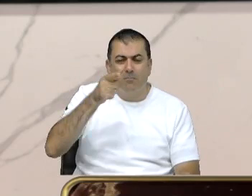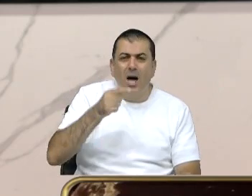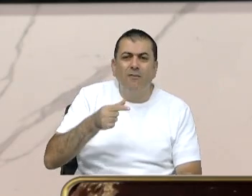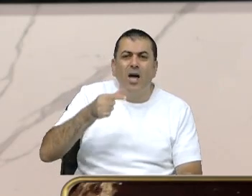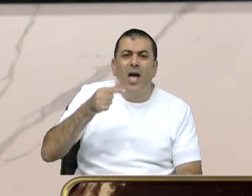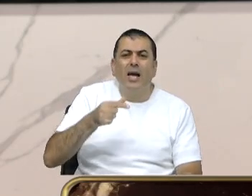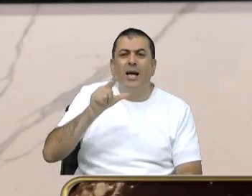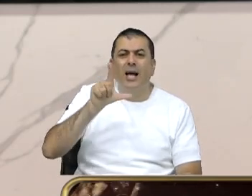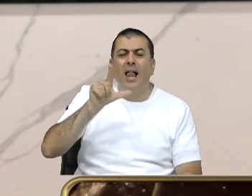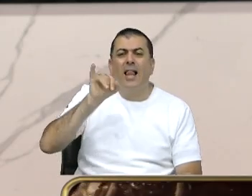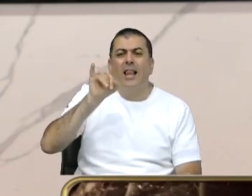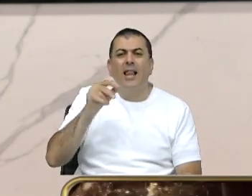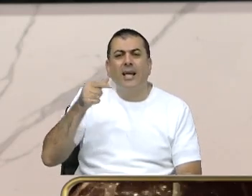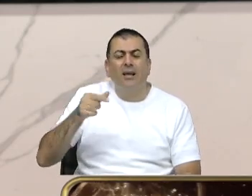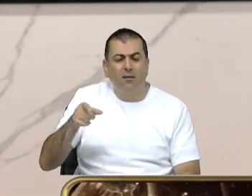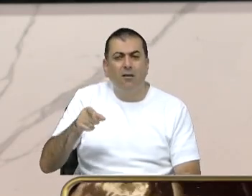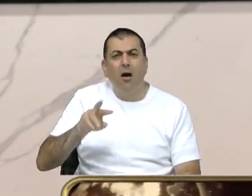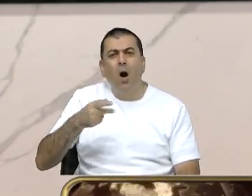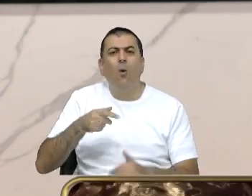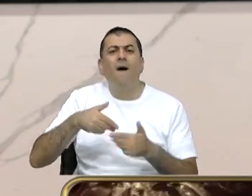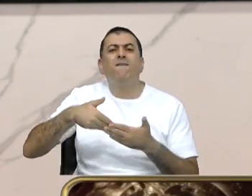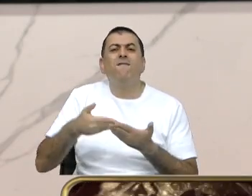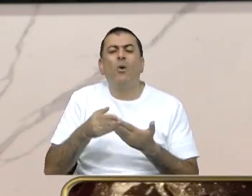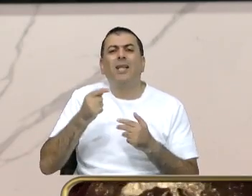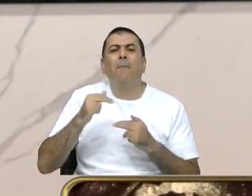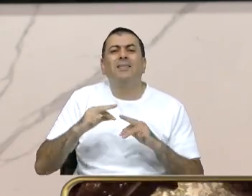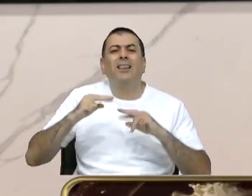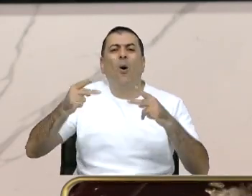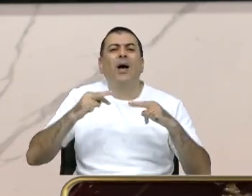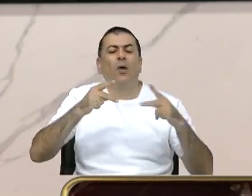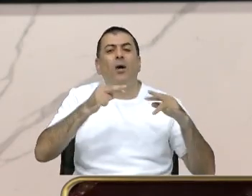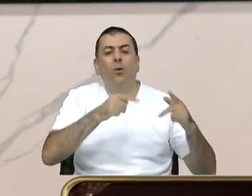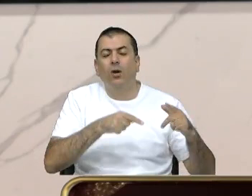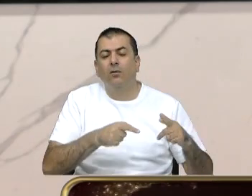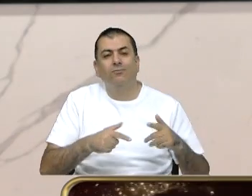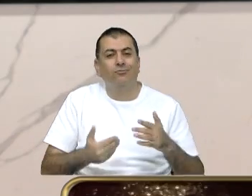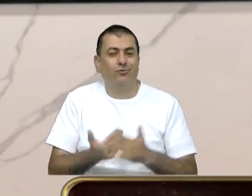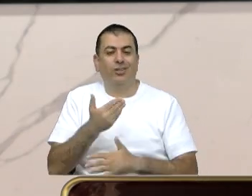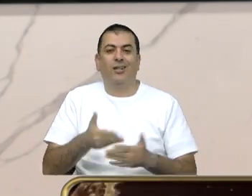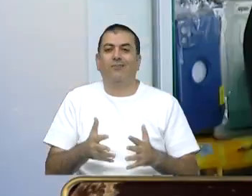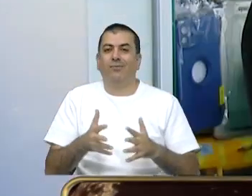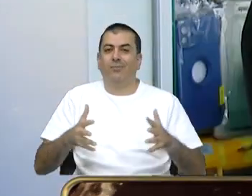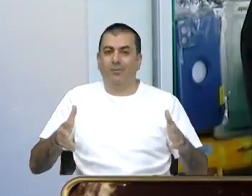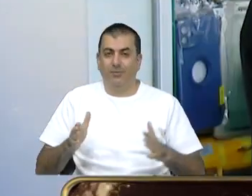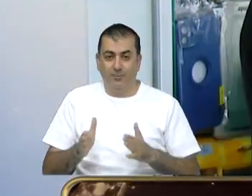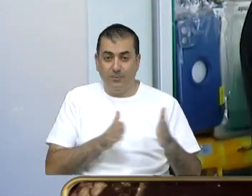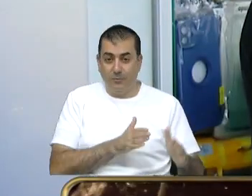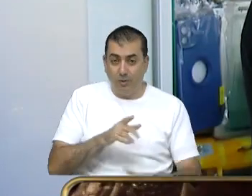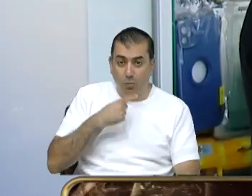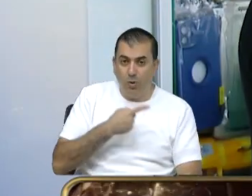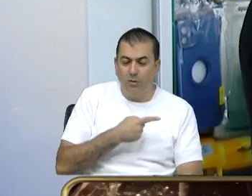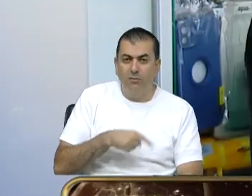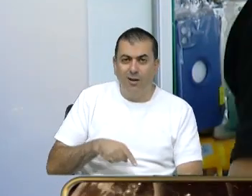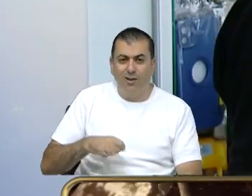او استخدام نظام الاي فواتيركم او اي من هذه الخدمات اللي ممكن توفرها المؤسسات الماليه والمصرفيه انشطته